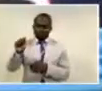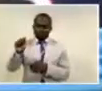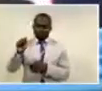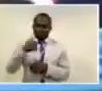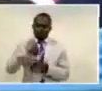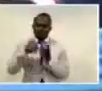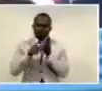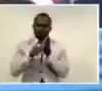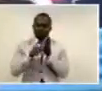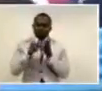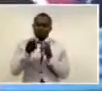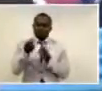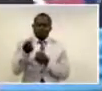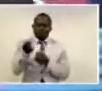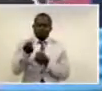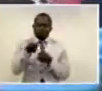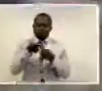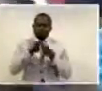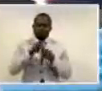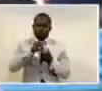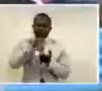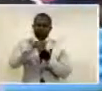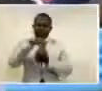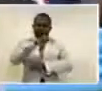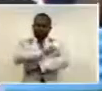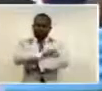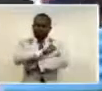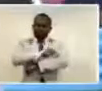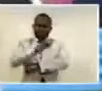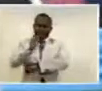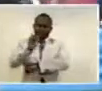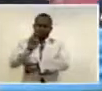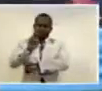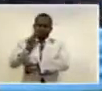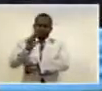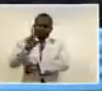njyewe mfite ikibazo cy'amafaranga nambuwe n'ikigo cy'amashuri cy'i Murunda